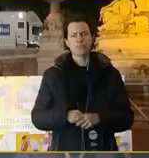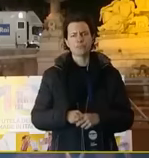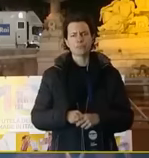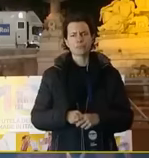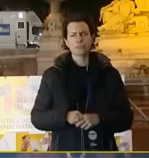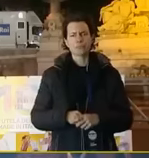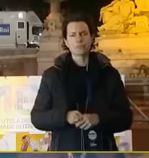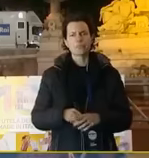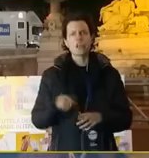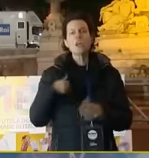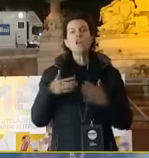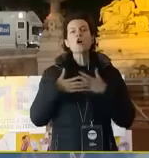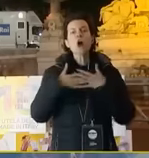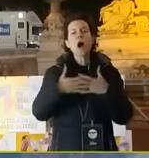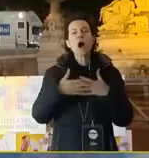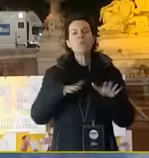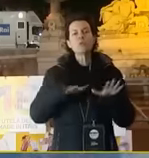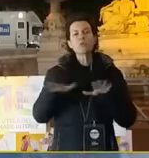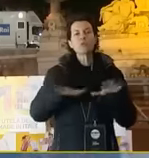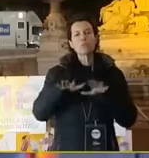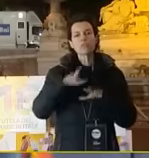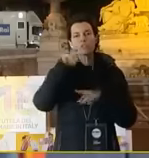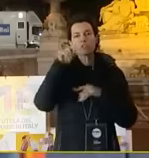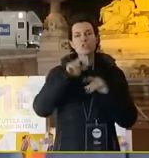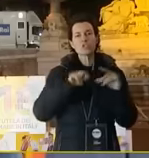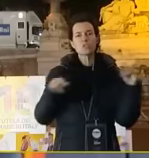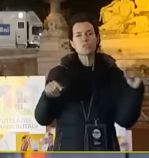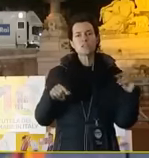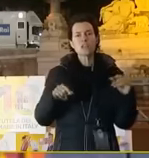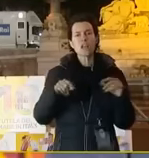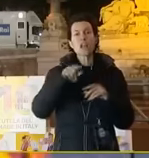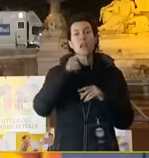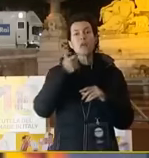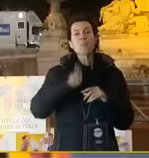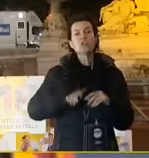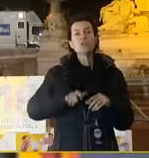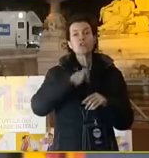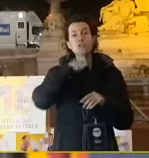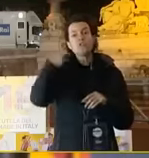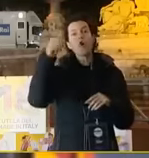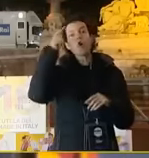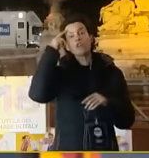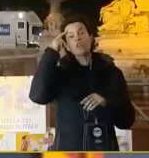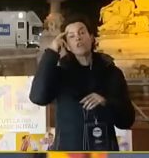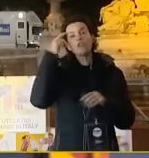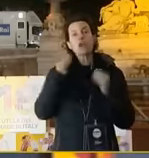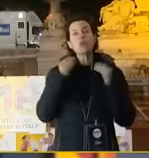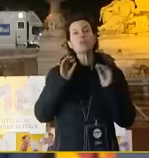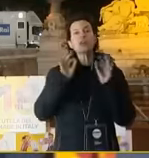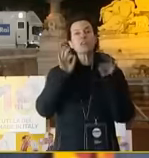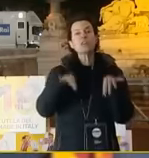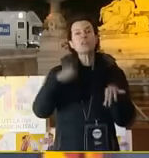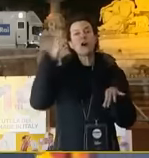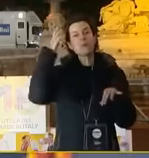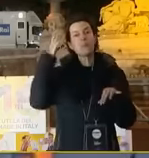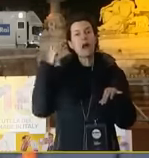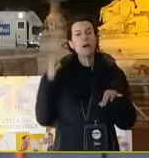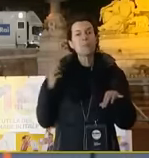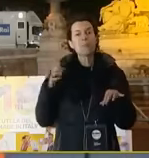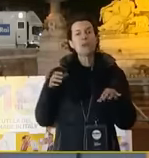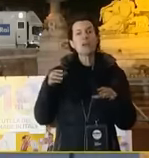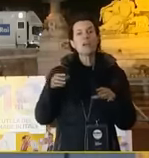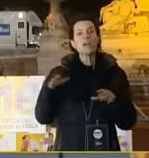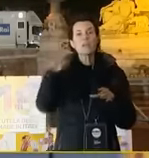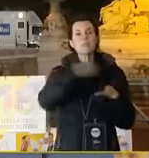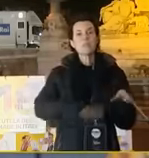Io amo questo movimento perché il movimento, ma vi ricordate quando arrivava Beppe nelle piazze o Beppe in qualsiasi posto